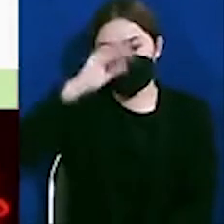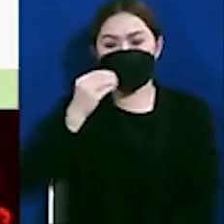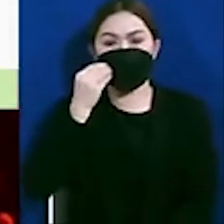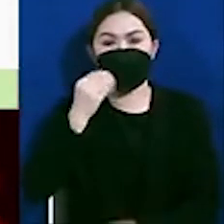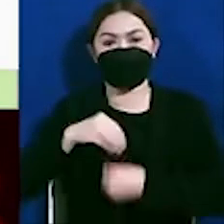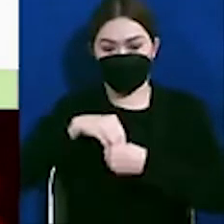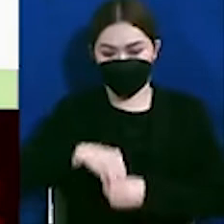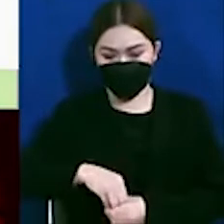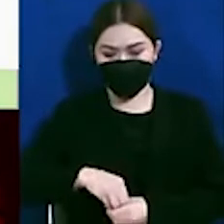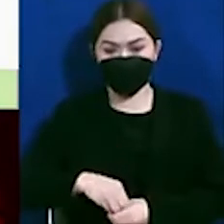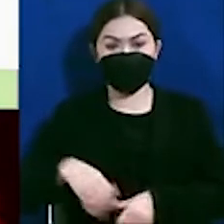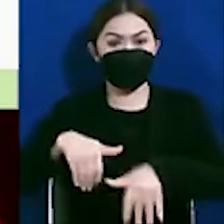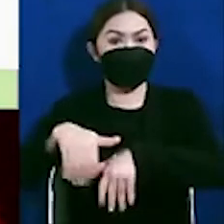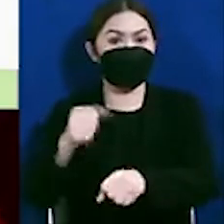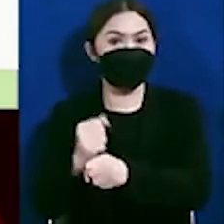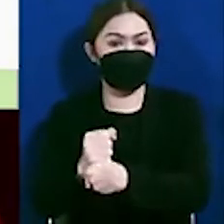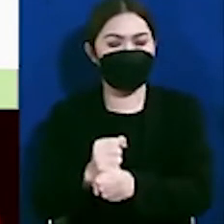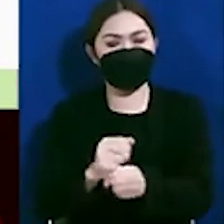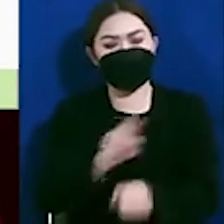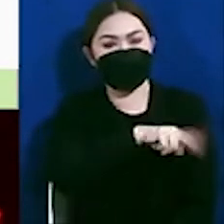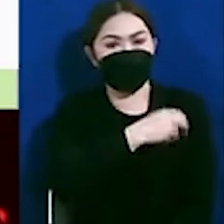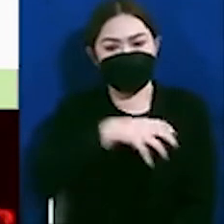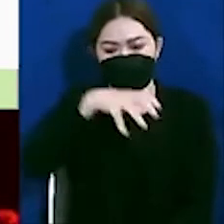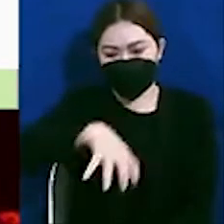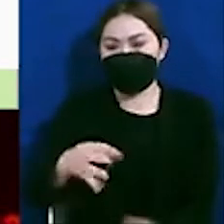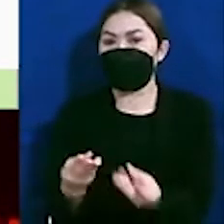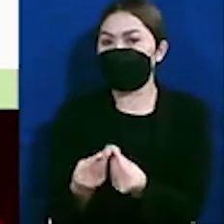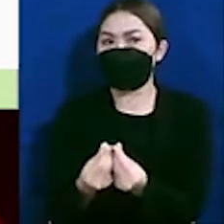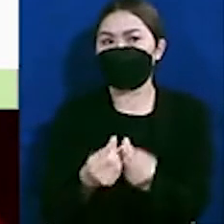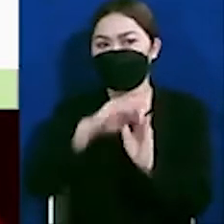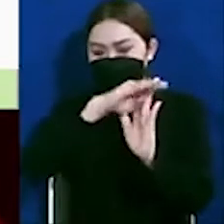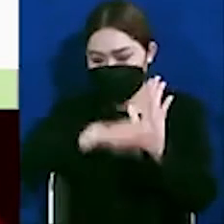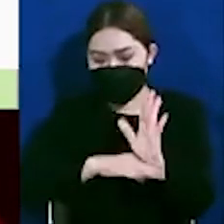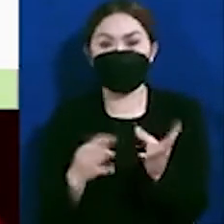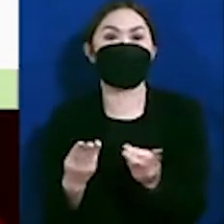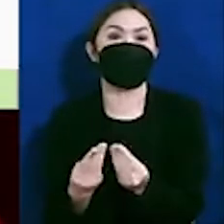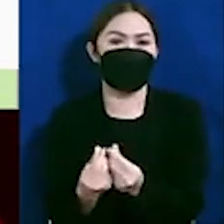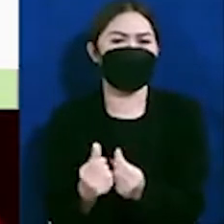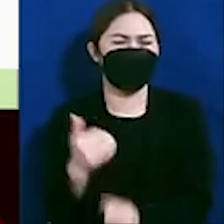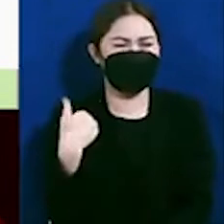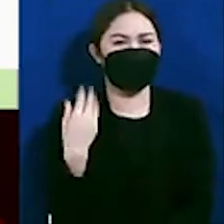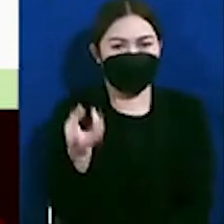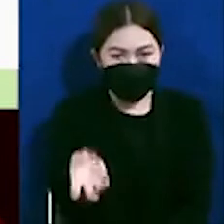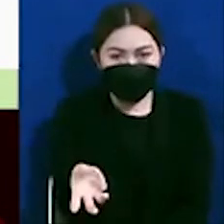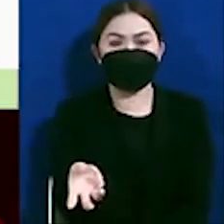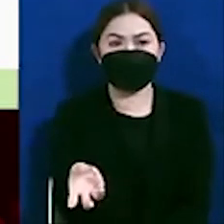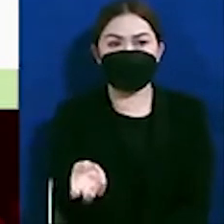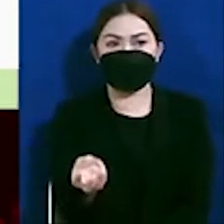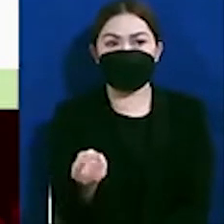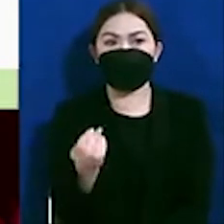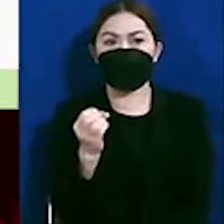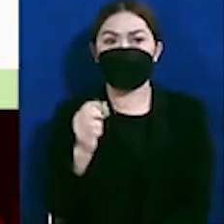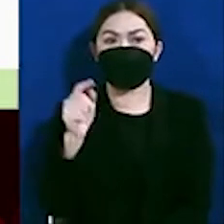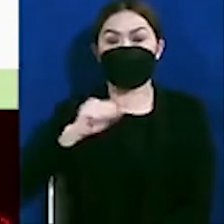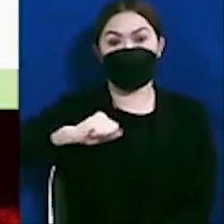โฮม isolationกับการดำเนินงานในสถานพยาบาลซึ่งมีรายละเอียดให้หมดละผมมาร์คไว้นิดเดียวครับที่ทำเป็นดอกจันทร์ข้าง